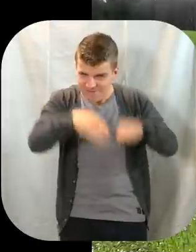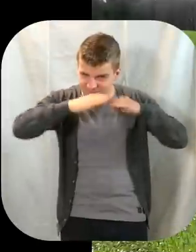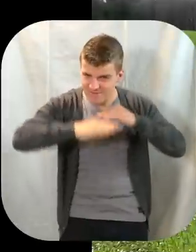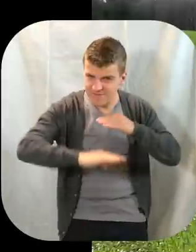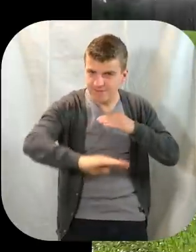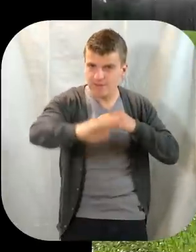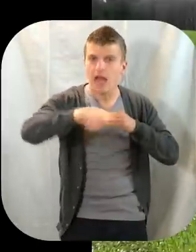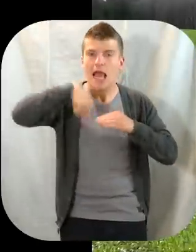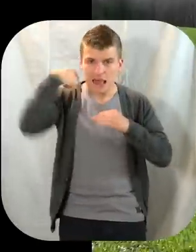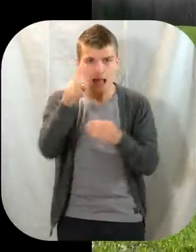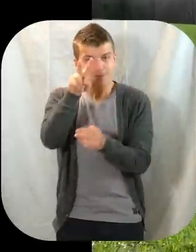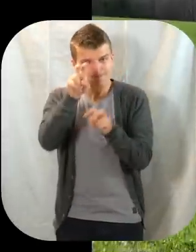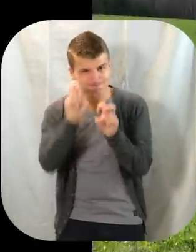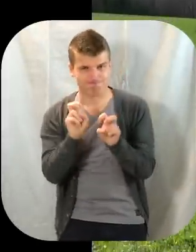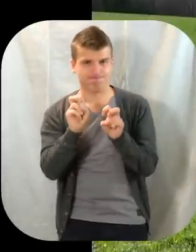hockt sich hin.